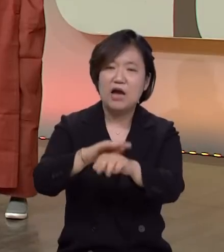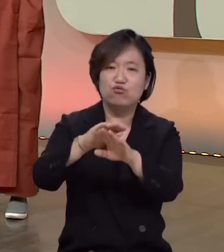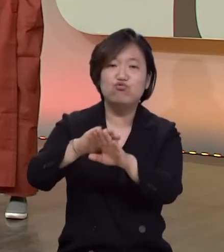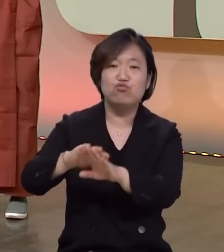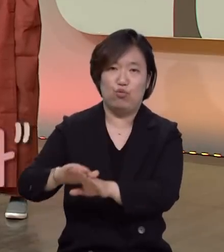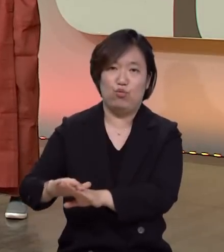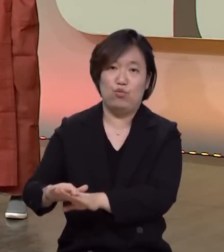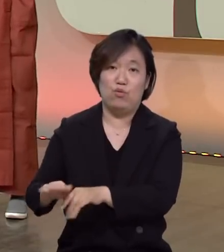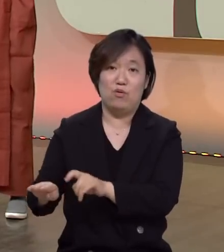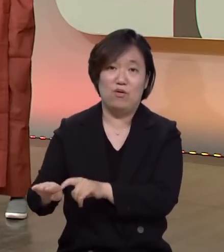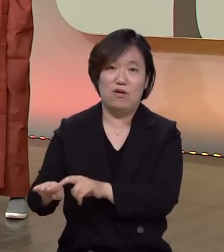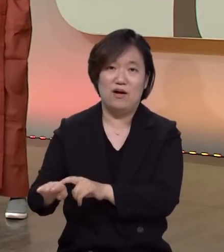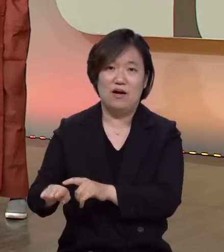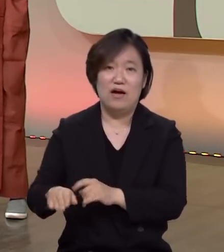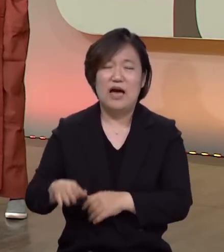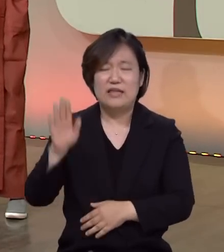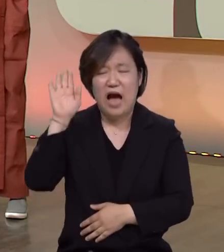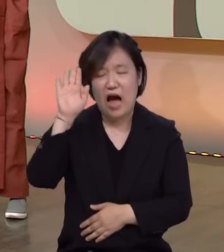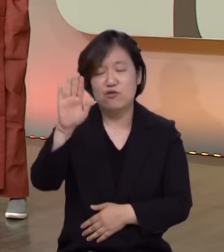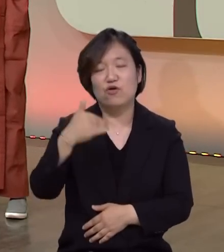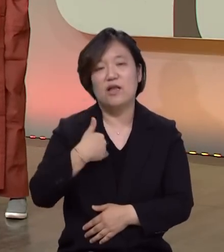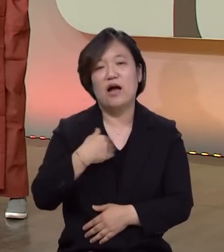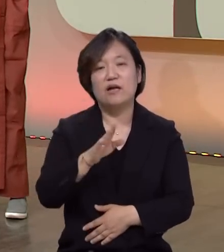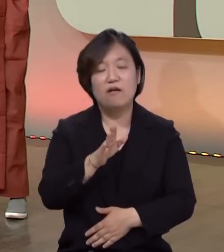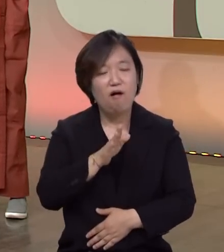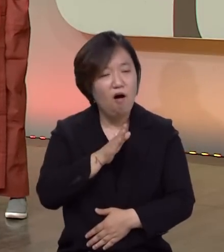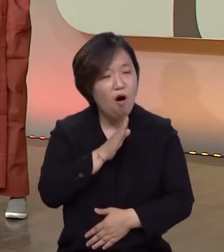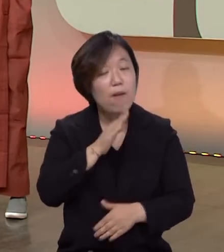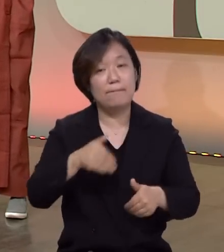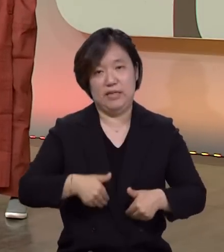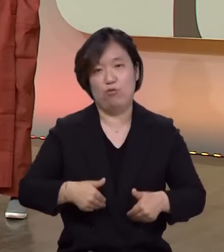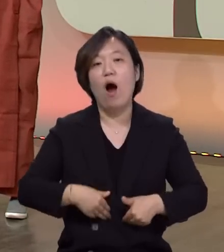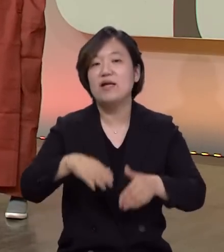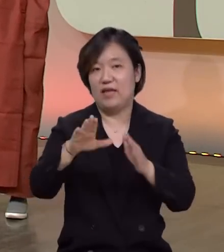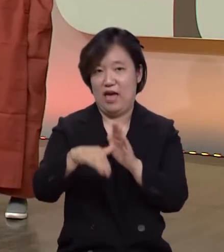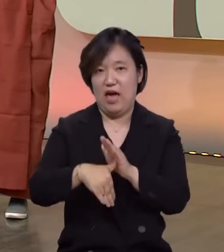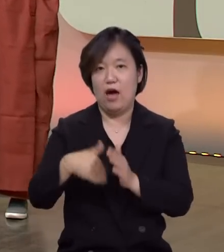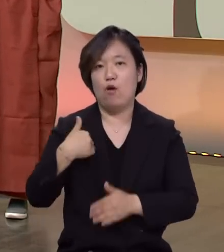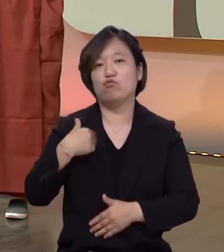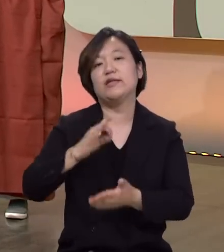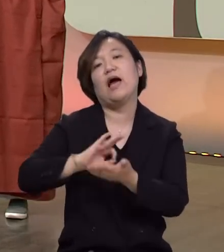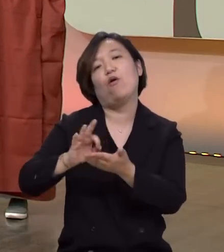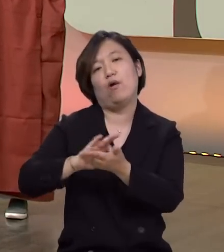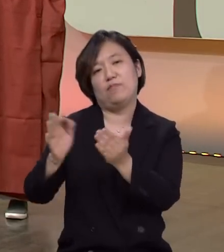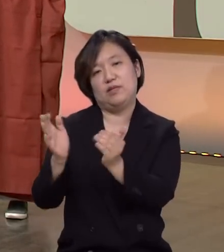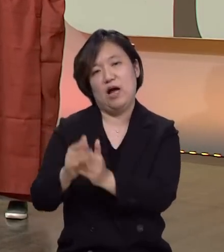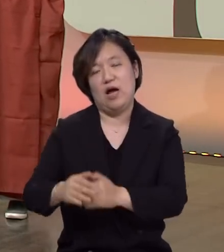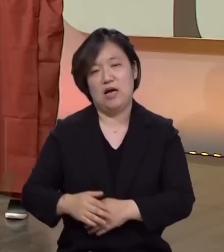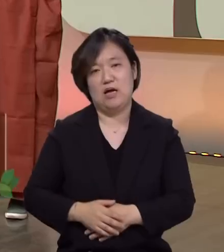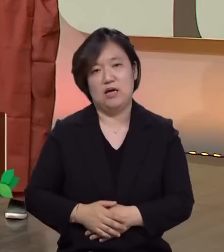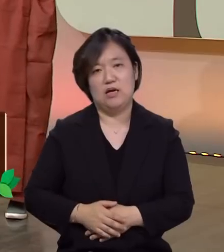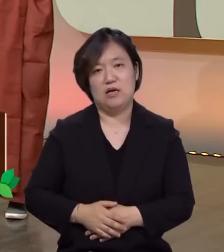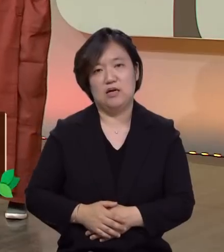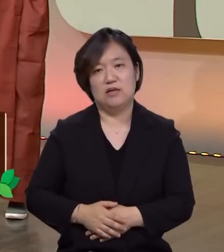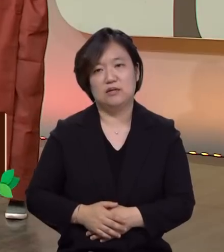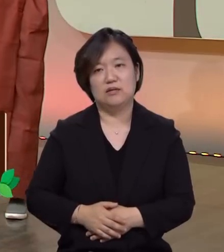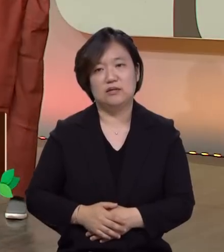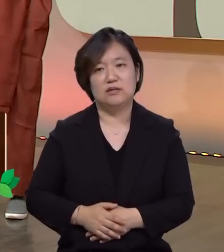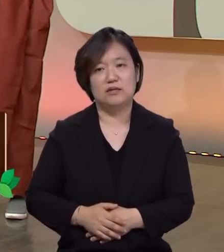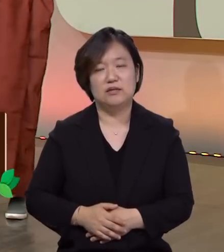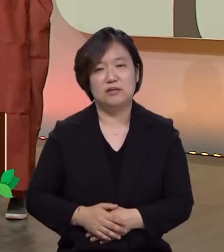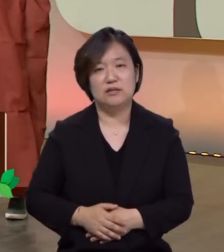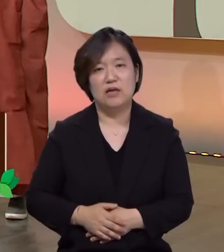있다가 정말 필요할 때 우리가 써먹읍시다 그 명심보감에도 나오지만 또 우리